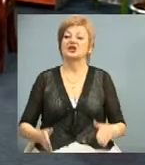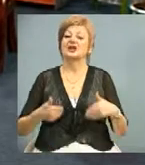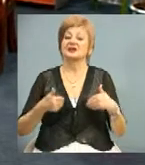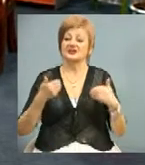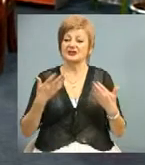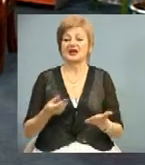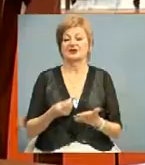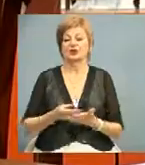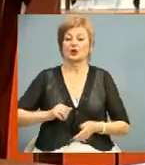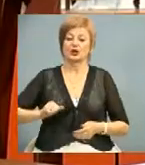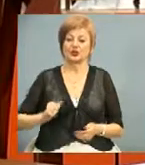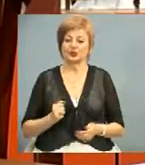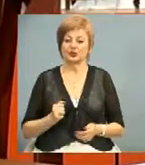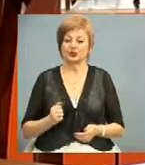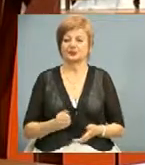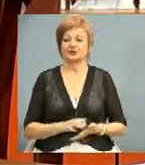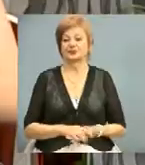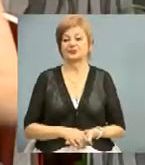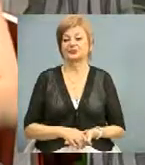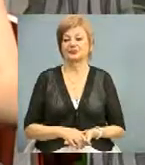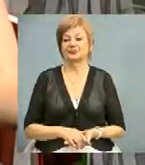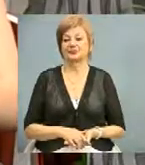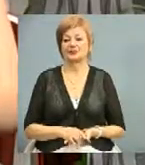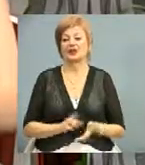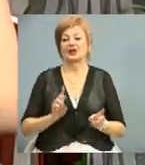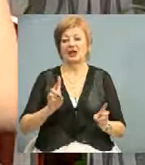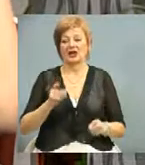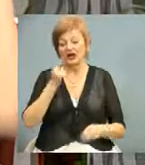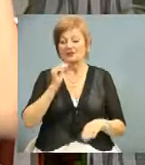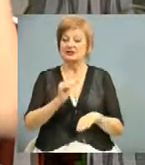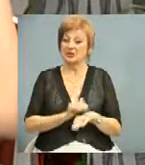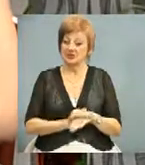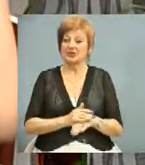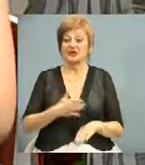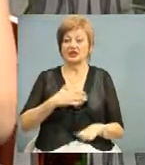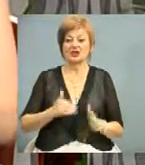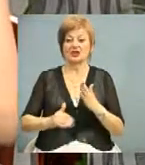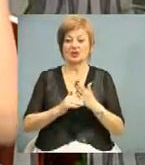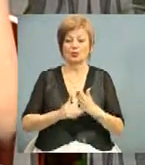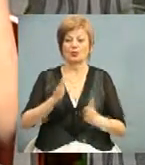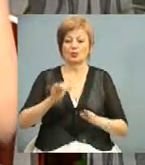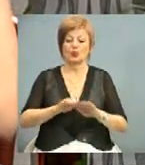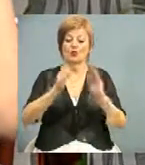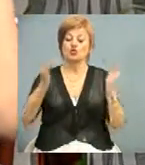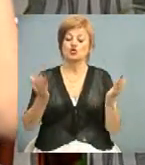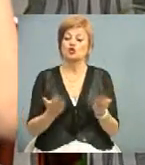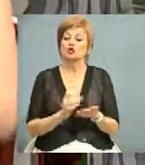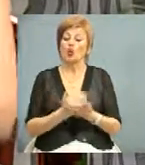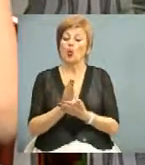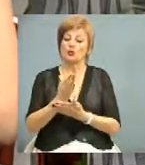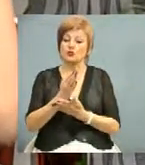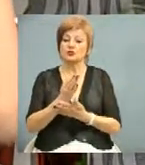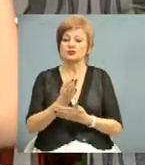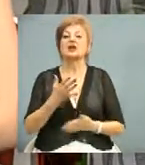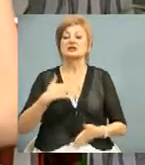Привіт, дорогі, дорогі друзі! Привіт! Як ви помітили, сьогодні нашим помічником буде глобус. Ангелінко, як ти гадаєш,